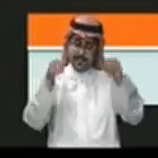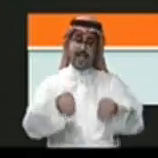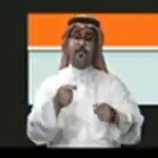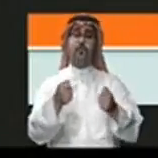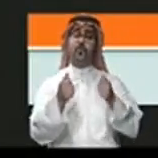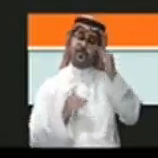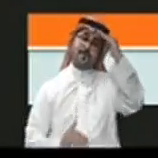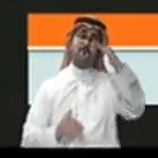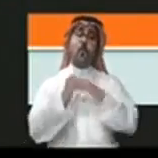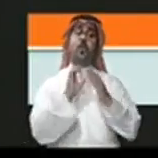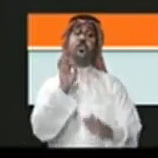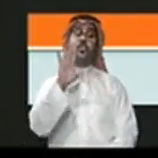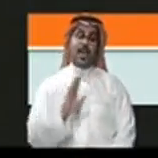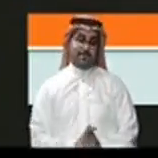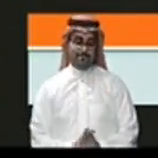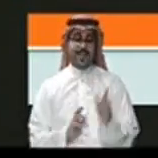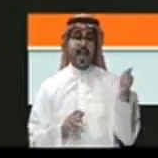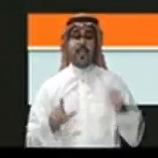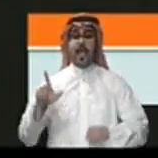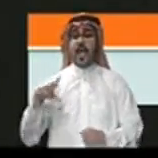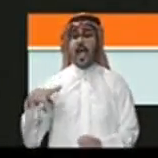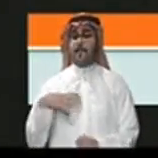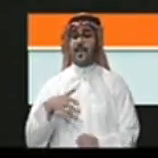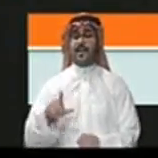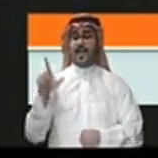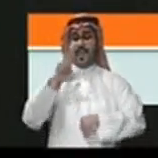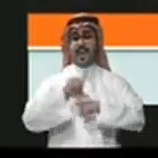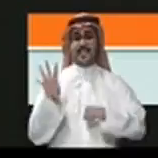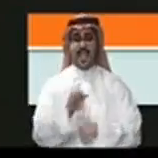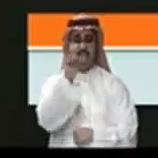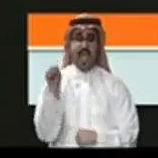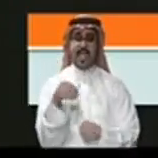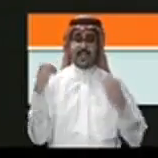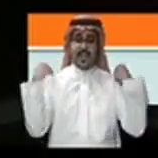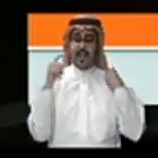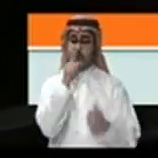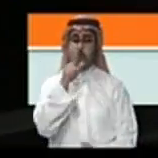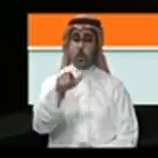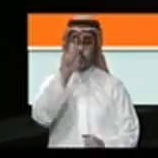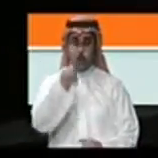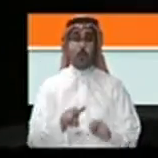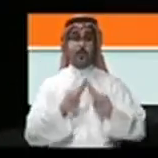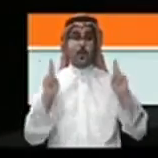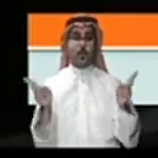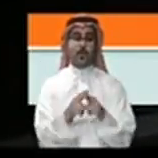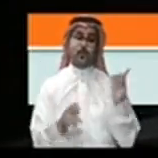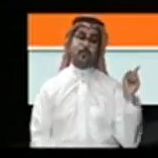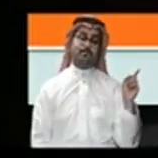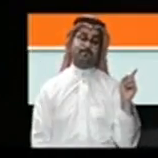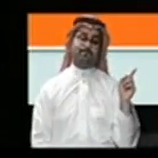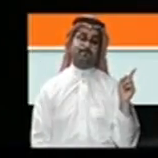المالية. وأوضح سمو الأمير عبد العزيز بن تركي الفيصل خلال المؤتمر الصحفي الذي حضره عدد من